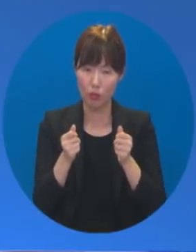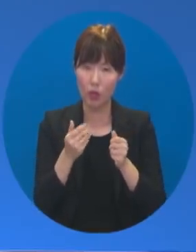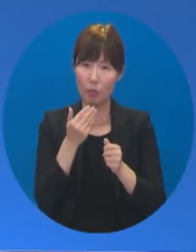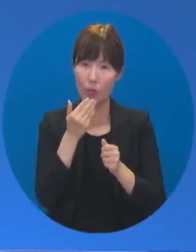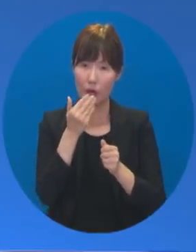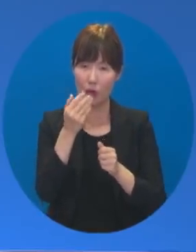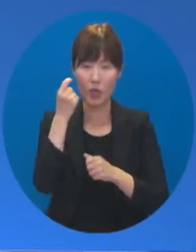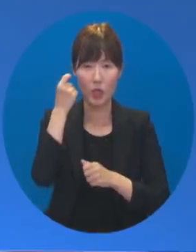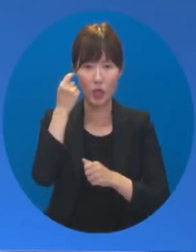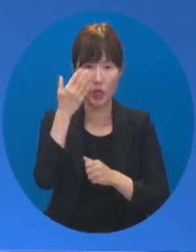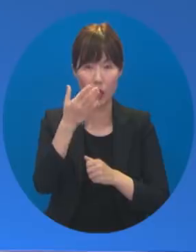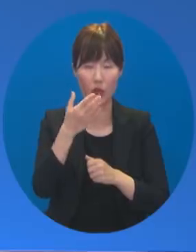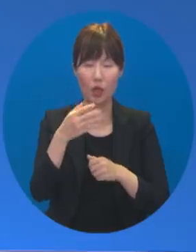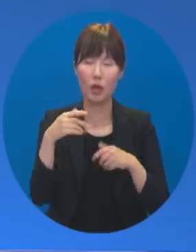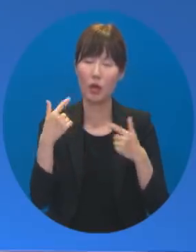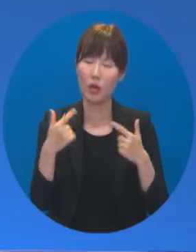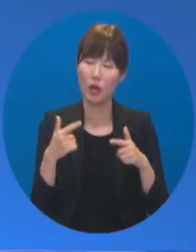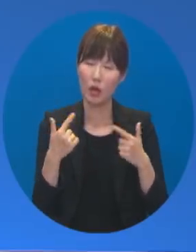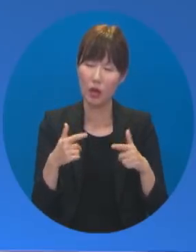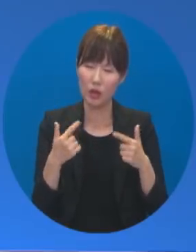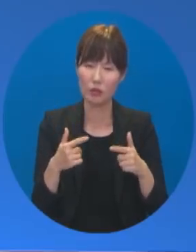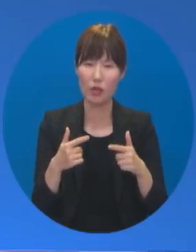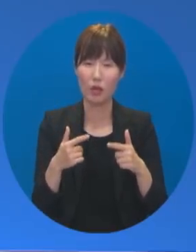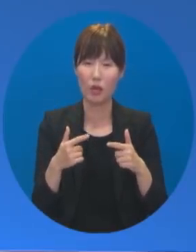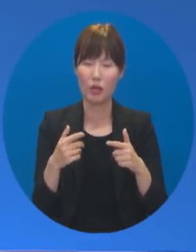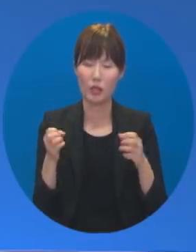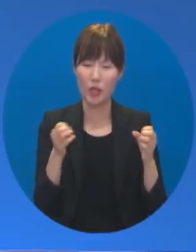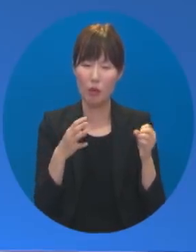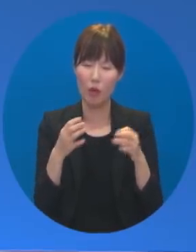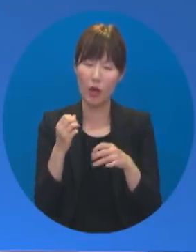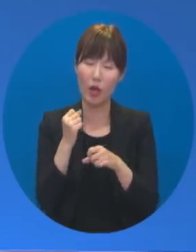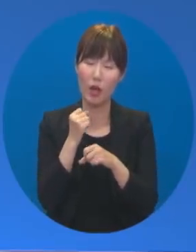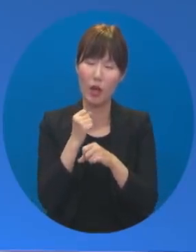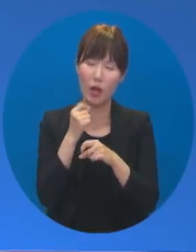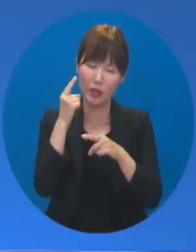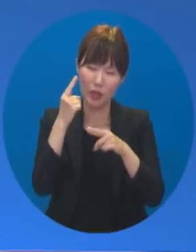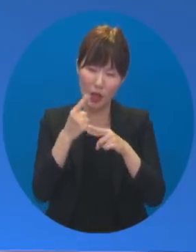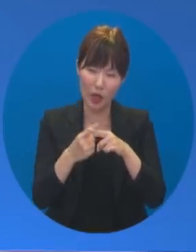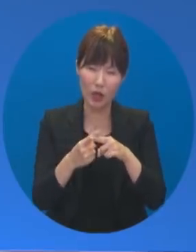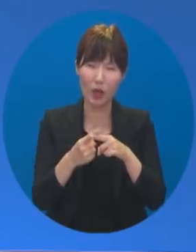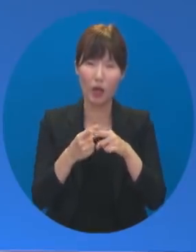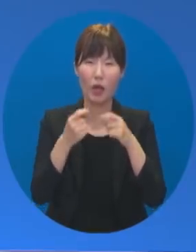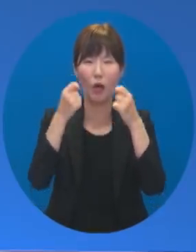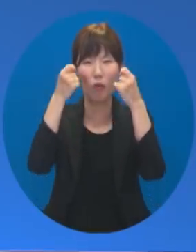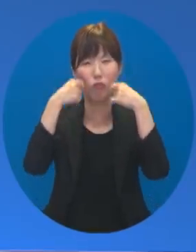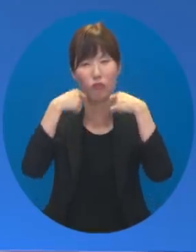그런 얘기를 하면서 매일 서로 울었었어요. 예.